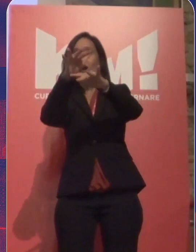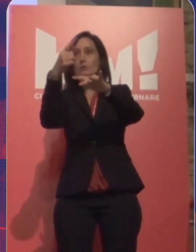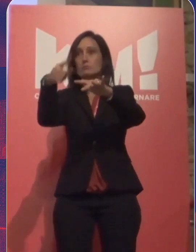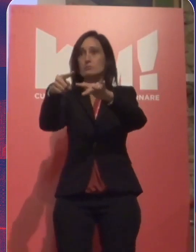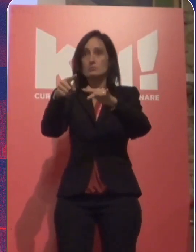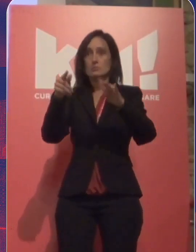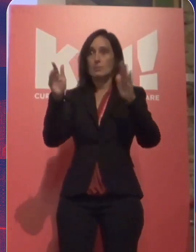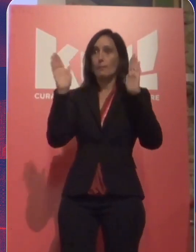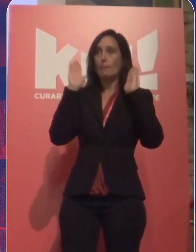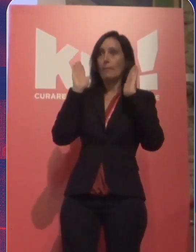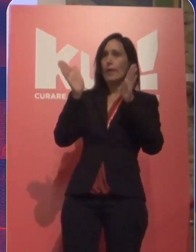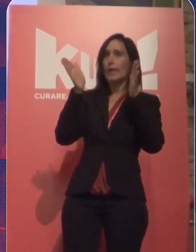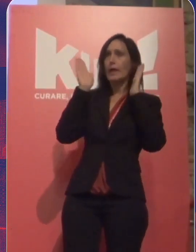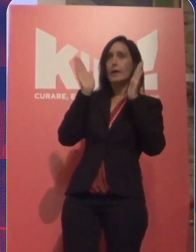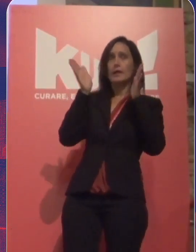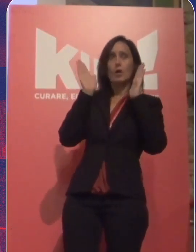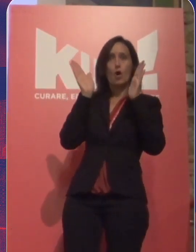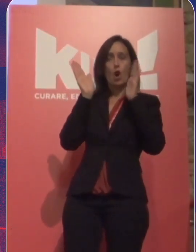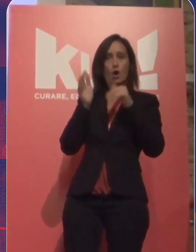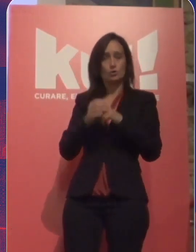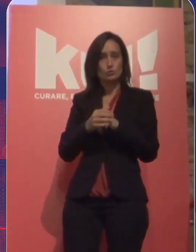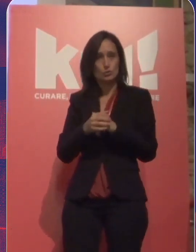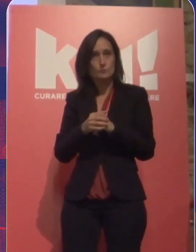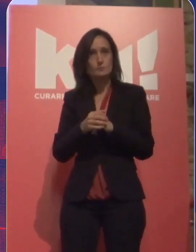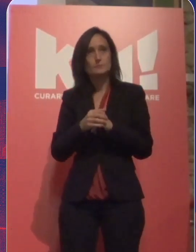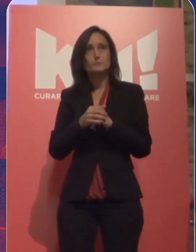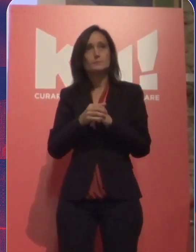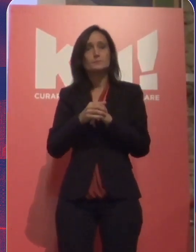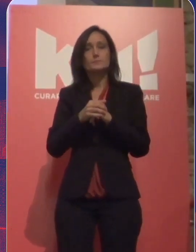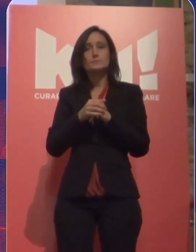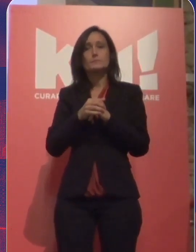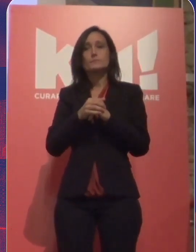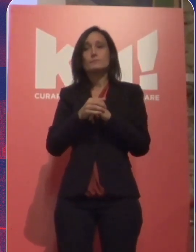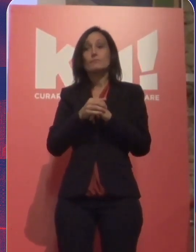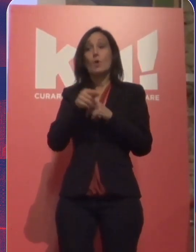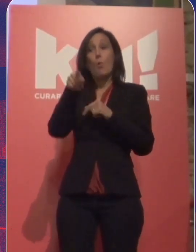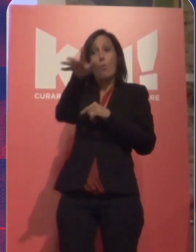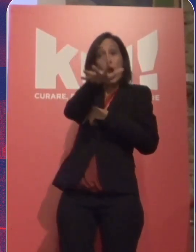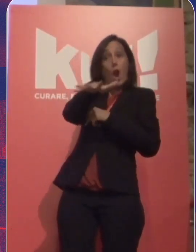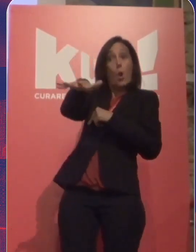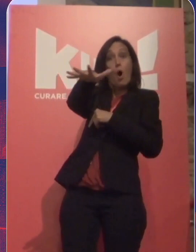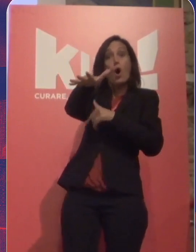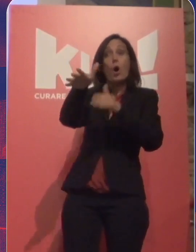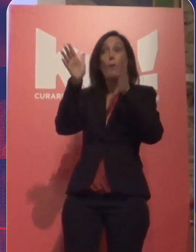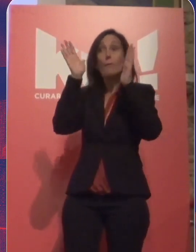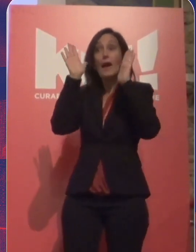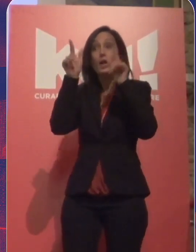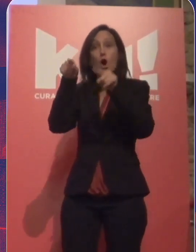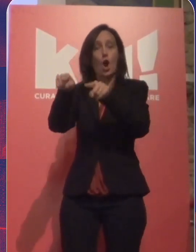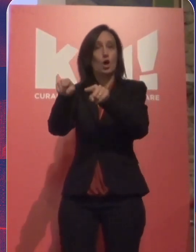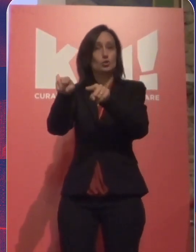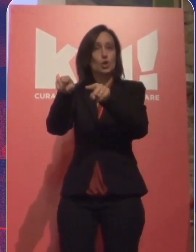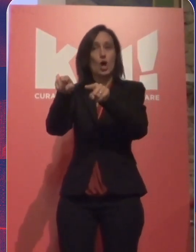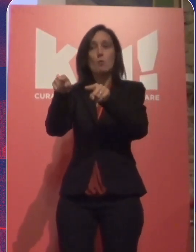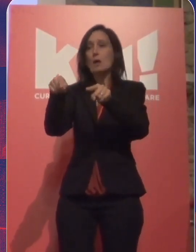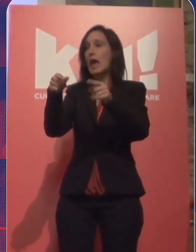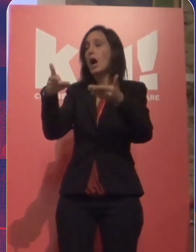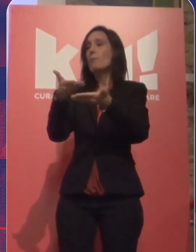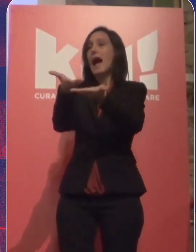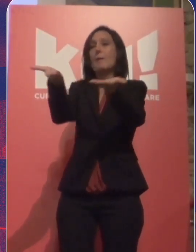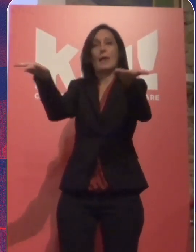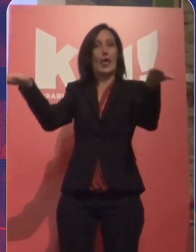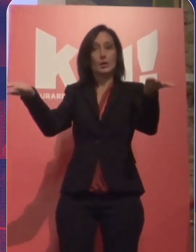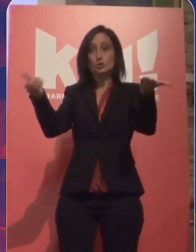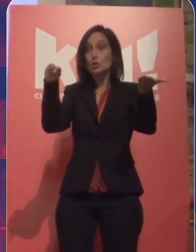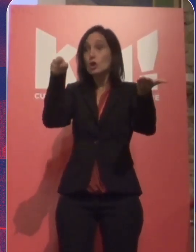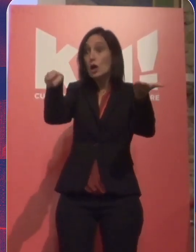confondono quello che abbiamo percepito come luogo di pericolo appunto la aperto come luogo di una mina bracciano